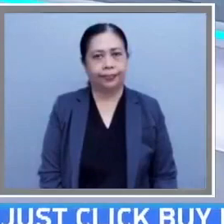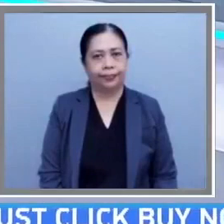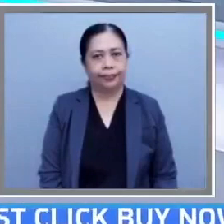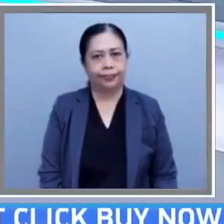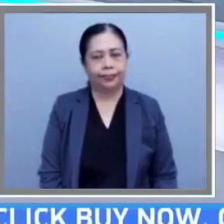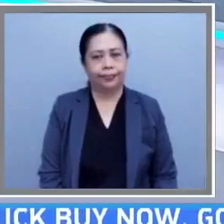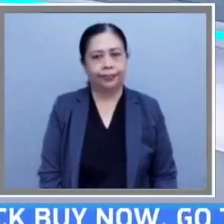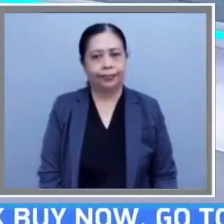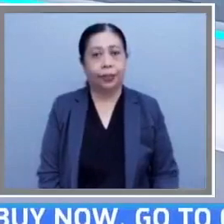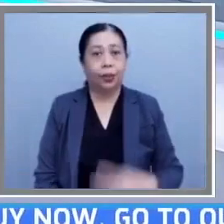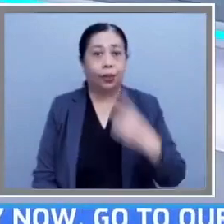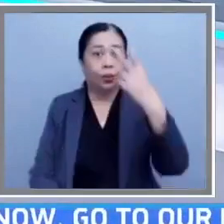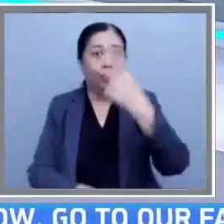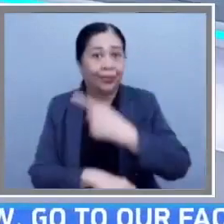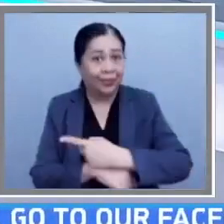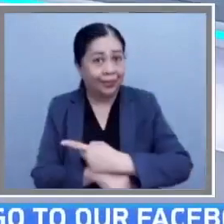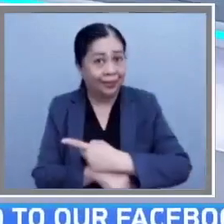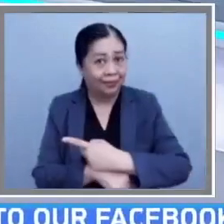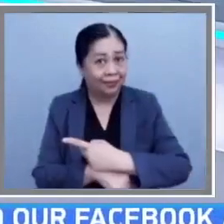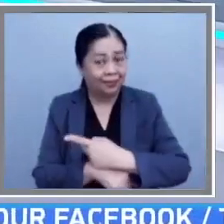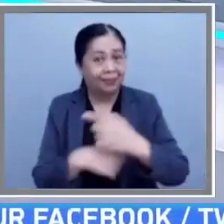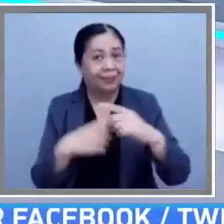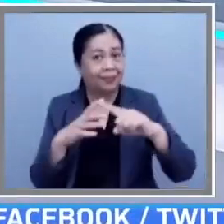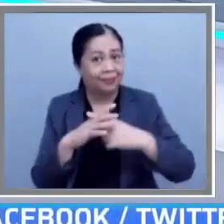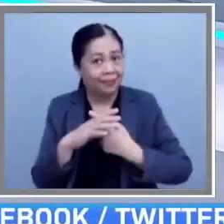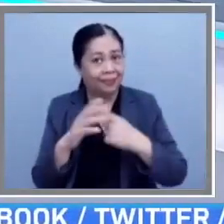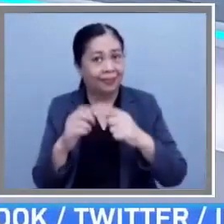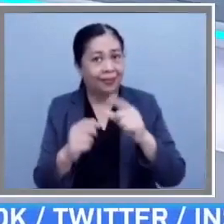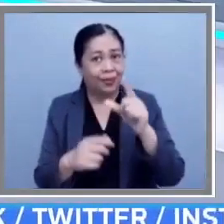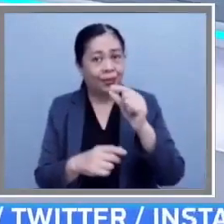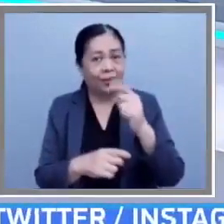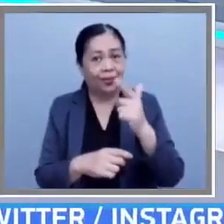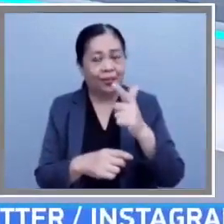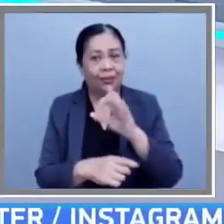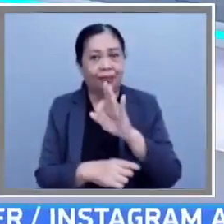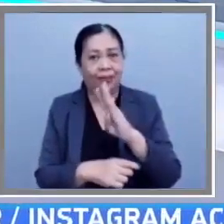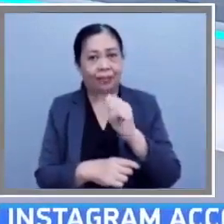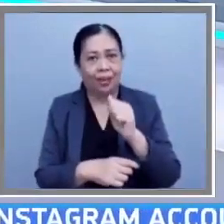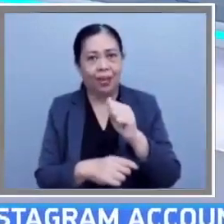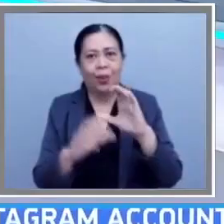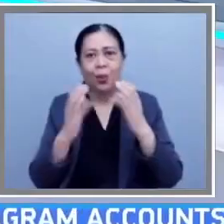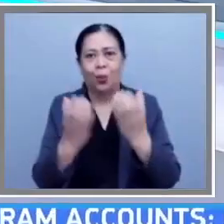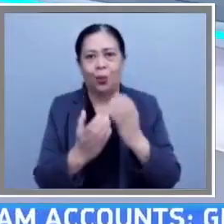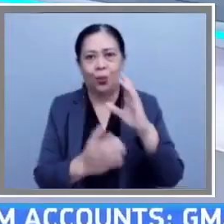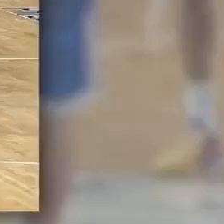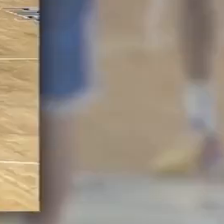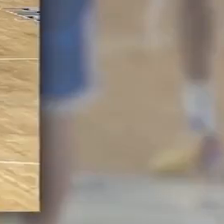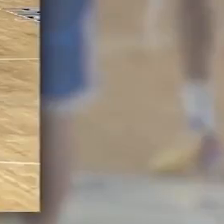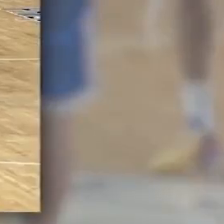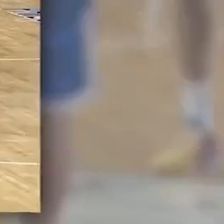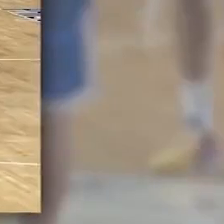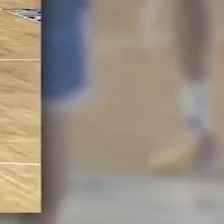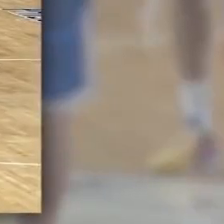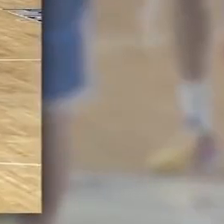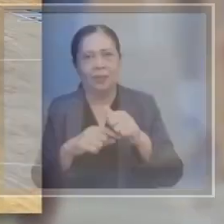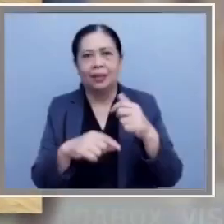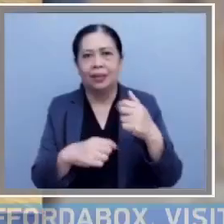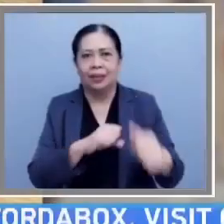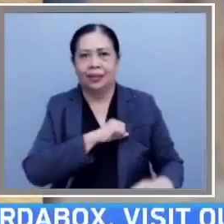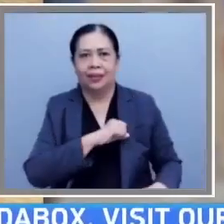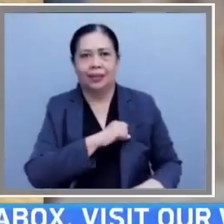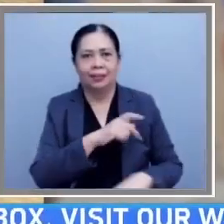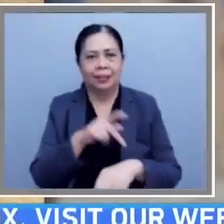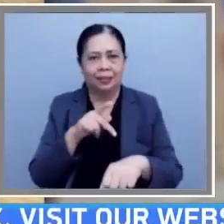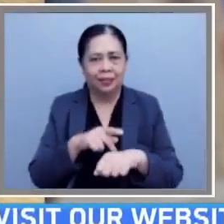Dalawang araw na lang. Simula na po ng 2023 FIBA World Cup. Puspusan na nga ang training ng Gilas Pilipinas, kabilang dyan sina Jordan